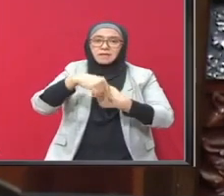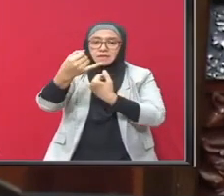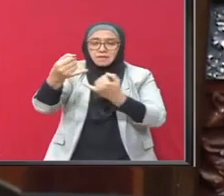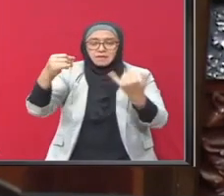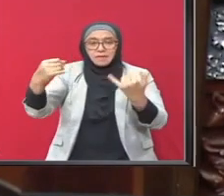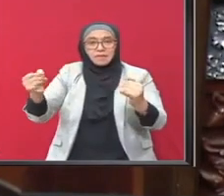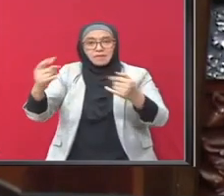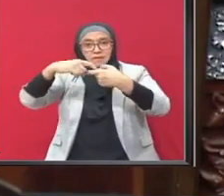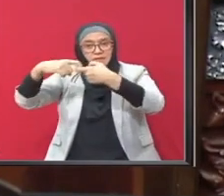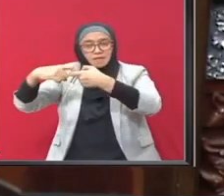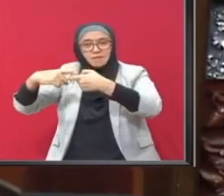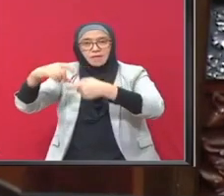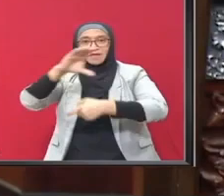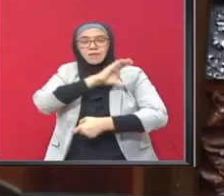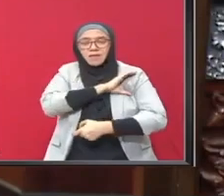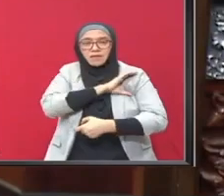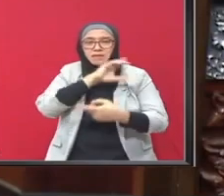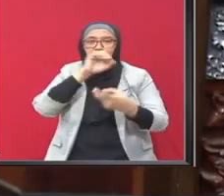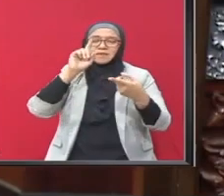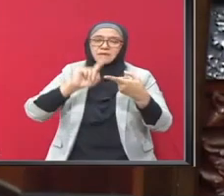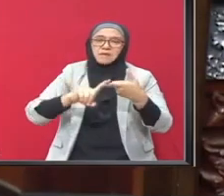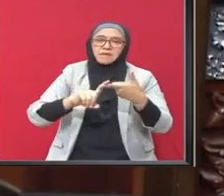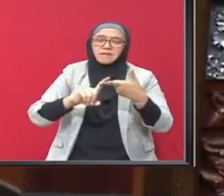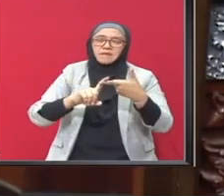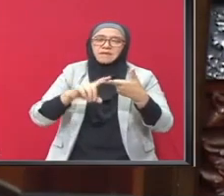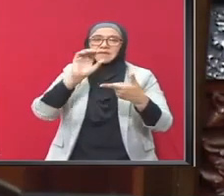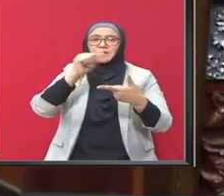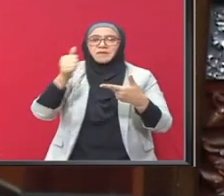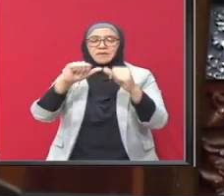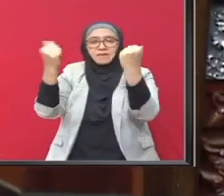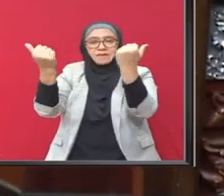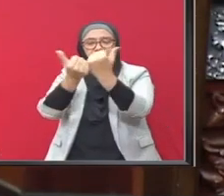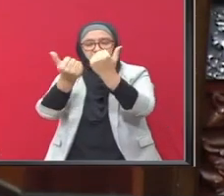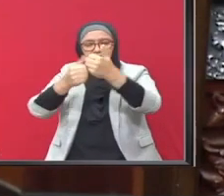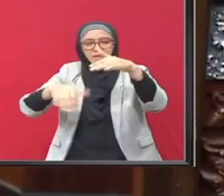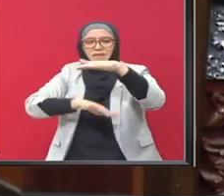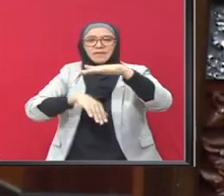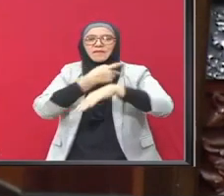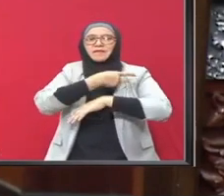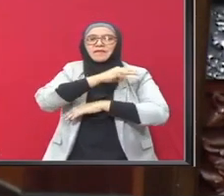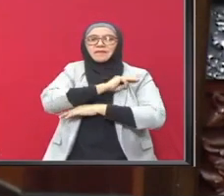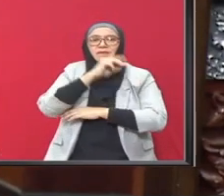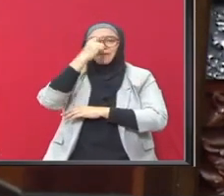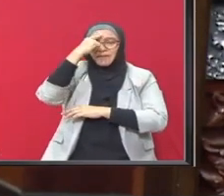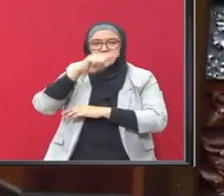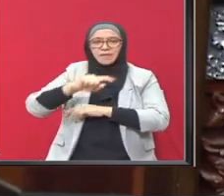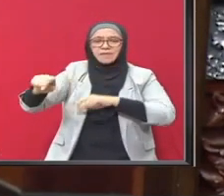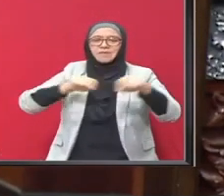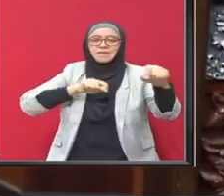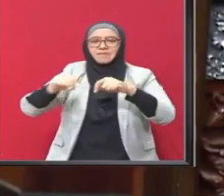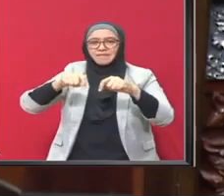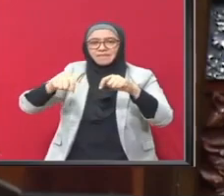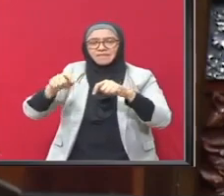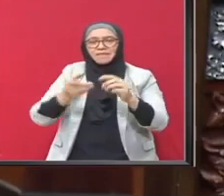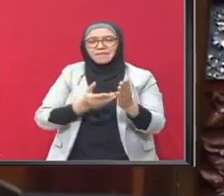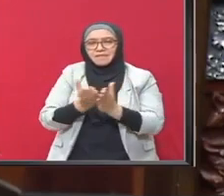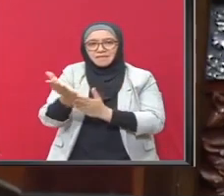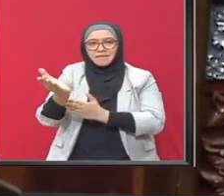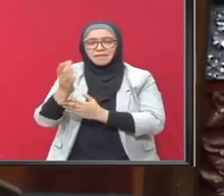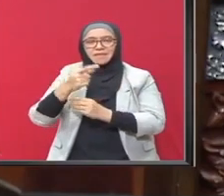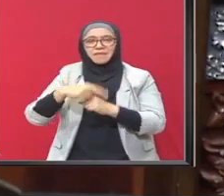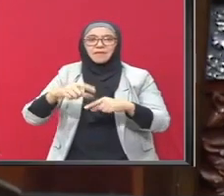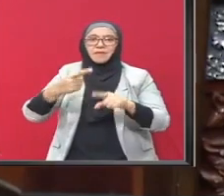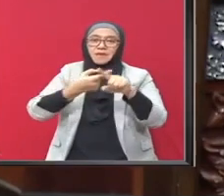eh Jensi NCC yang berkaitan di bawah Kementerian untuk tindakan selanjutnya jadi da220 dan permohonan yang telah